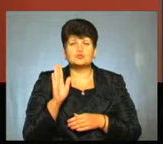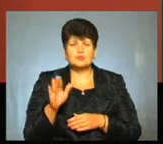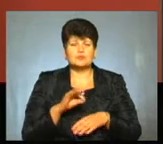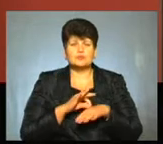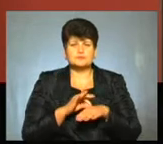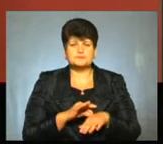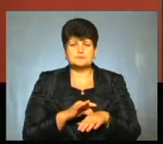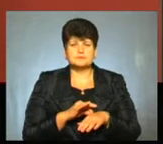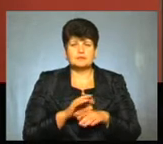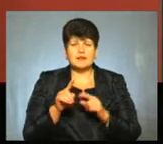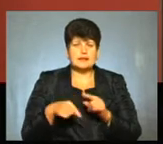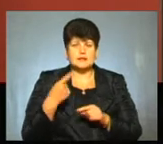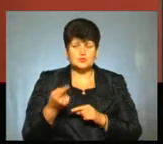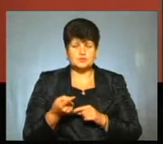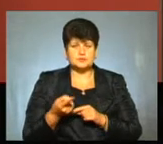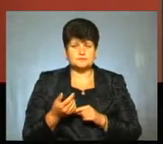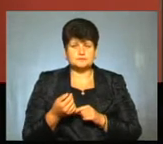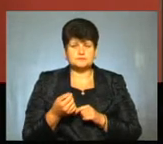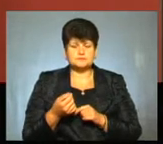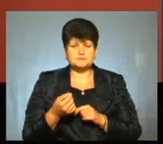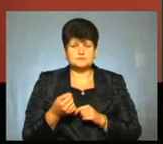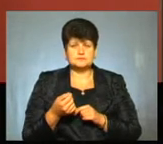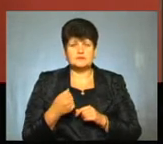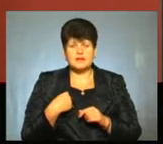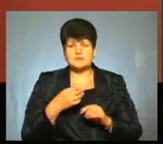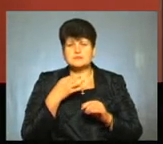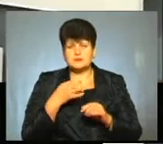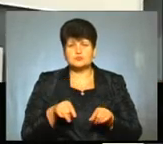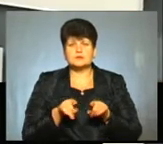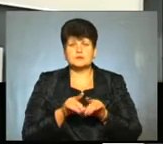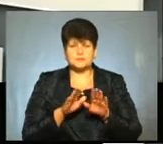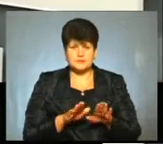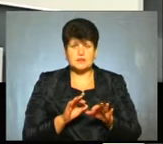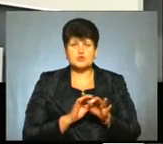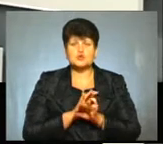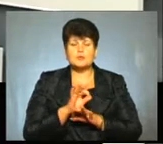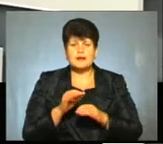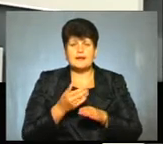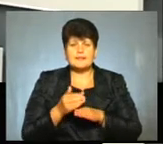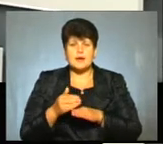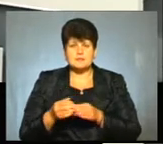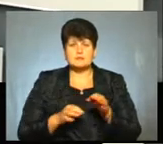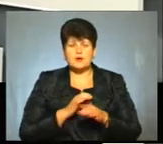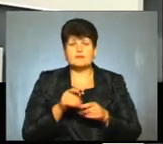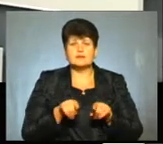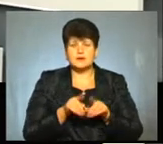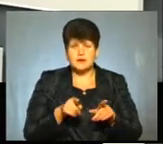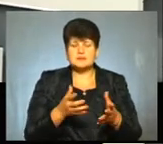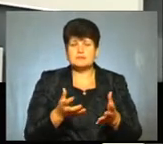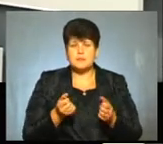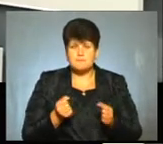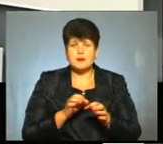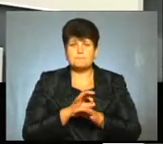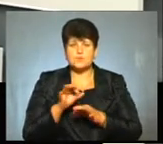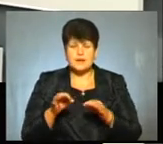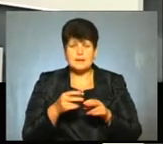буде відбуватися вже оцей наступний етап відбору? Я вам скажу таким чином, що етапність проєктів така. Ми зараз